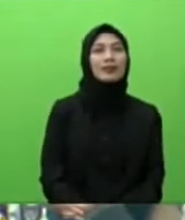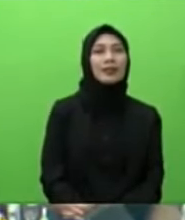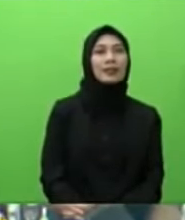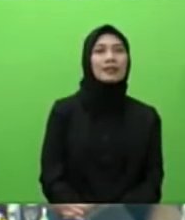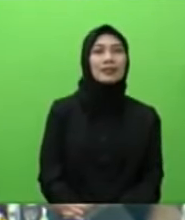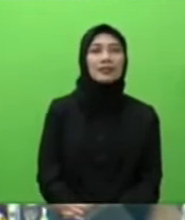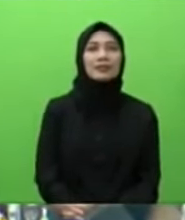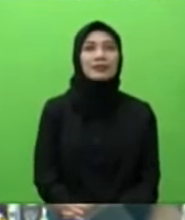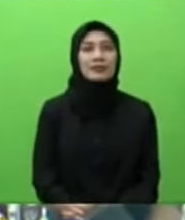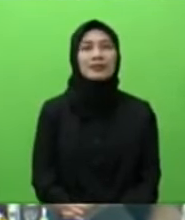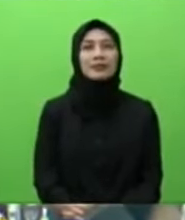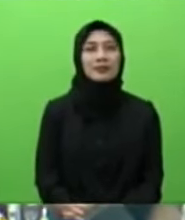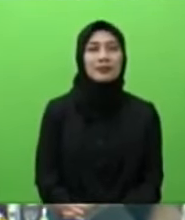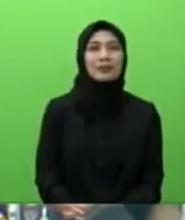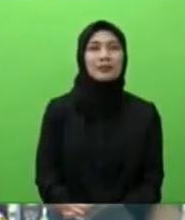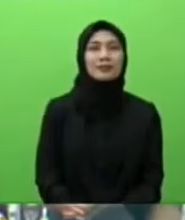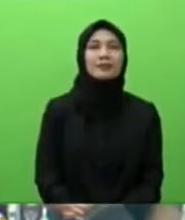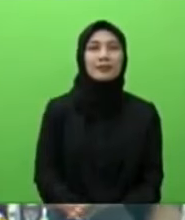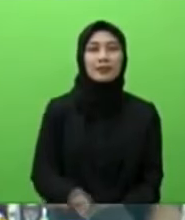Universitas Muhammadiyah